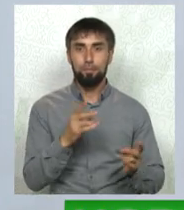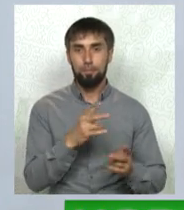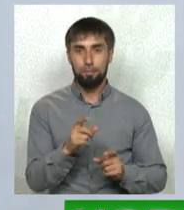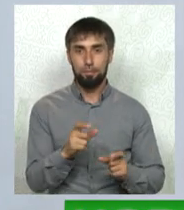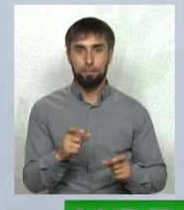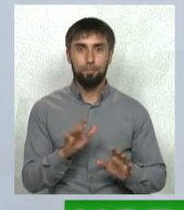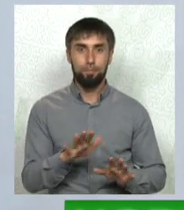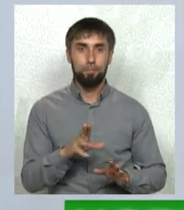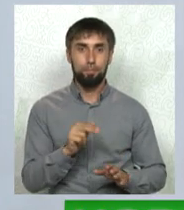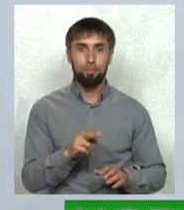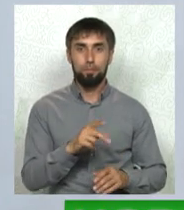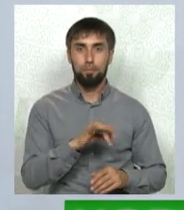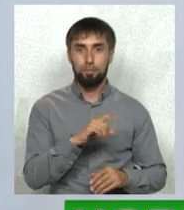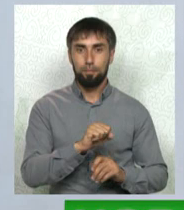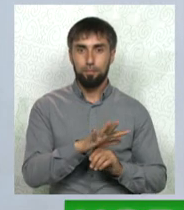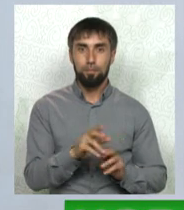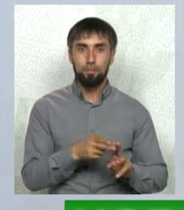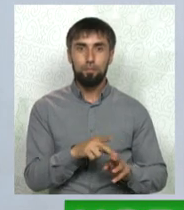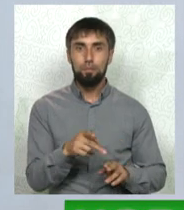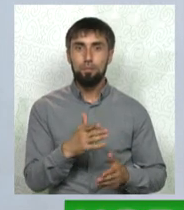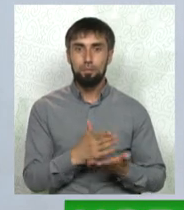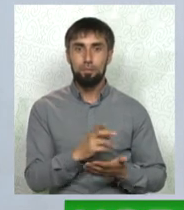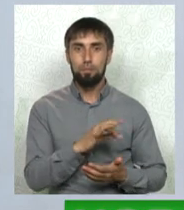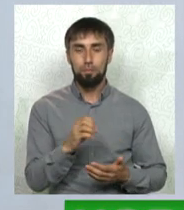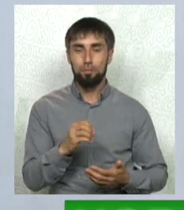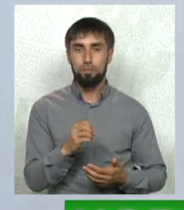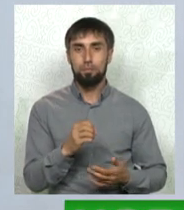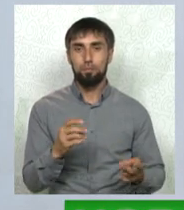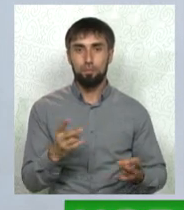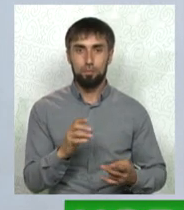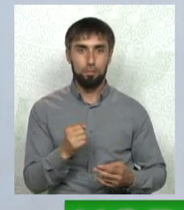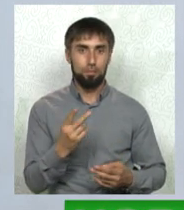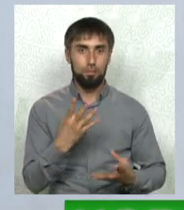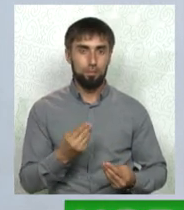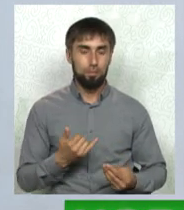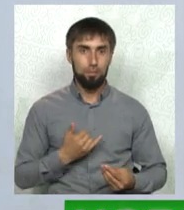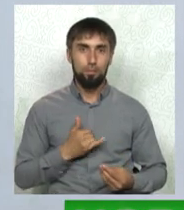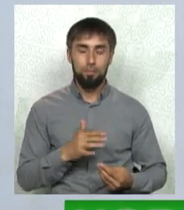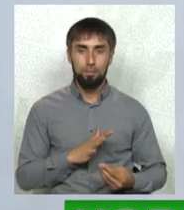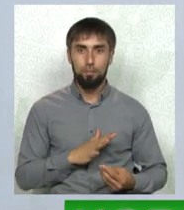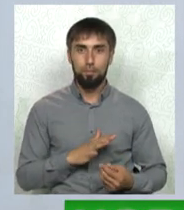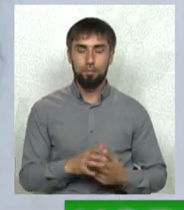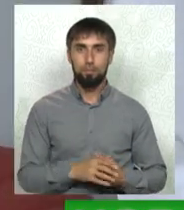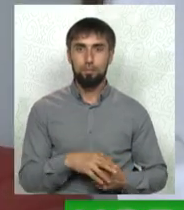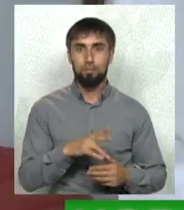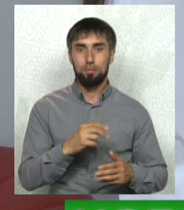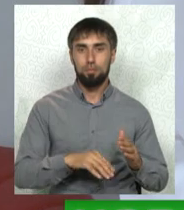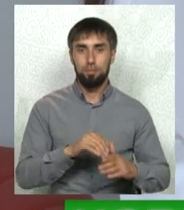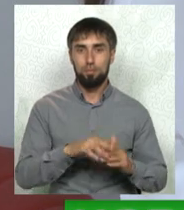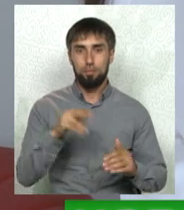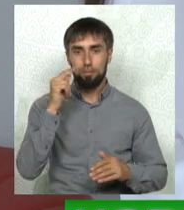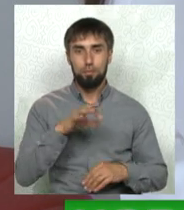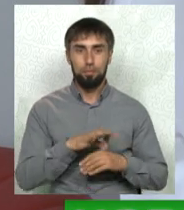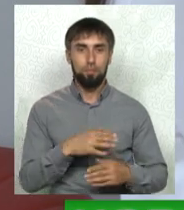пострадавшим, то есть так как с пандемией это является более значимым. А второй день у нас была посвящена практике. Обучение